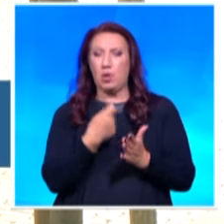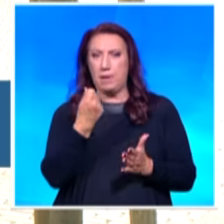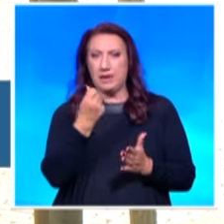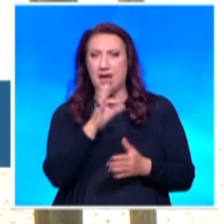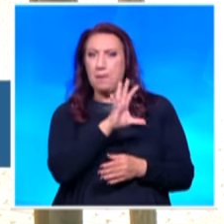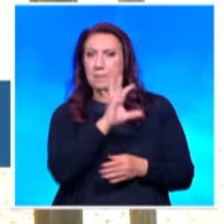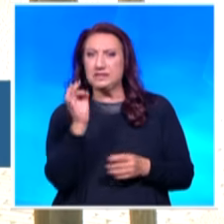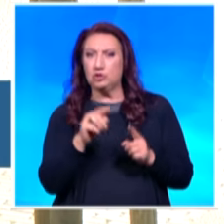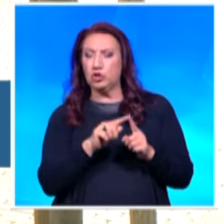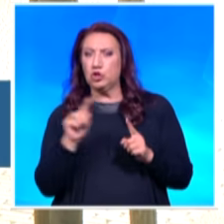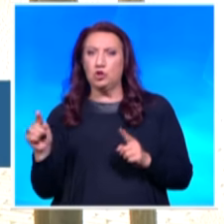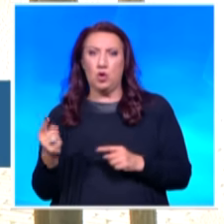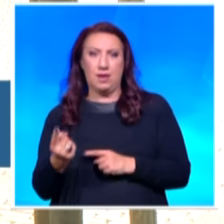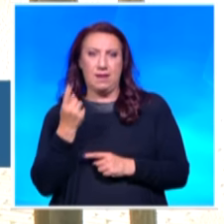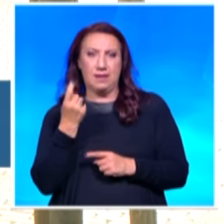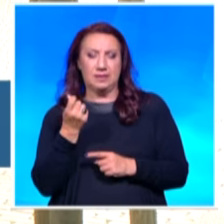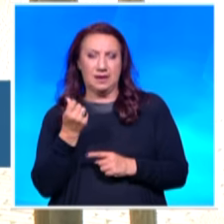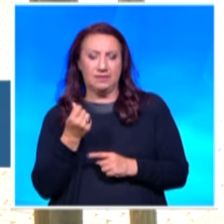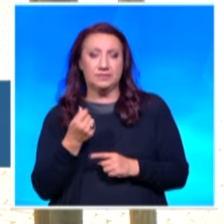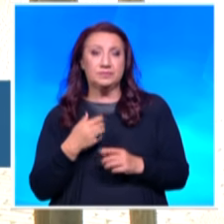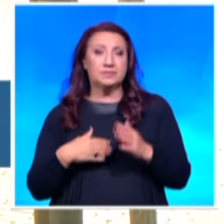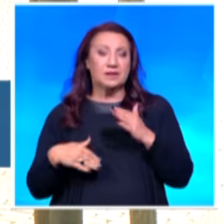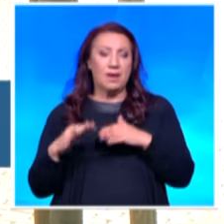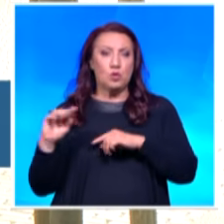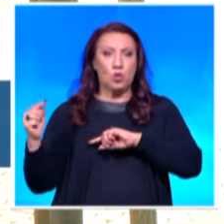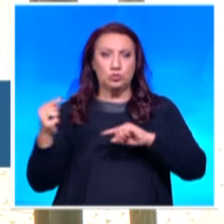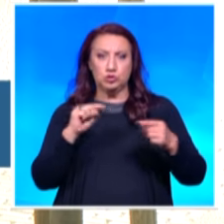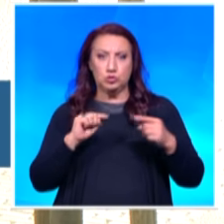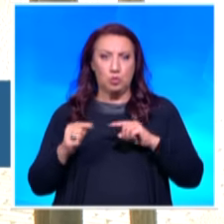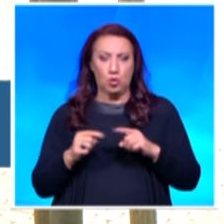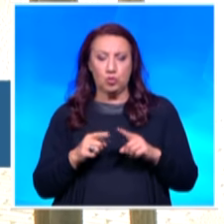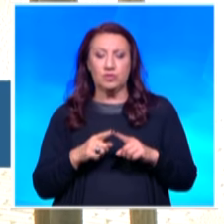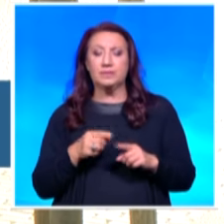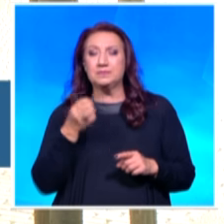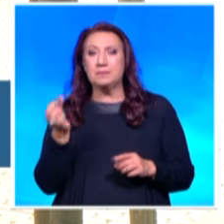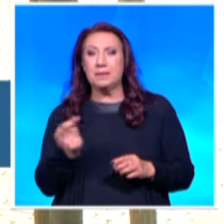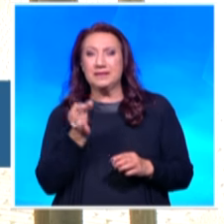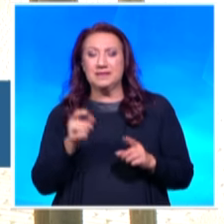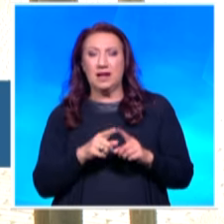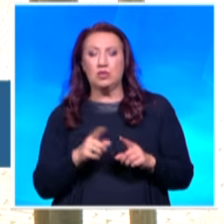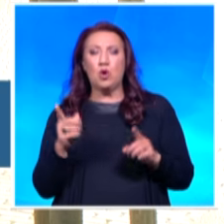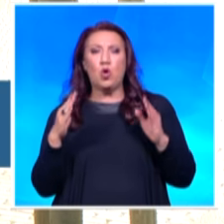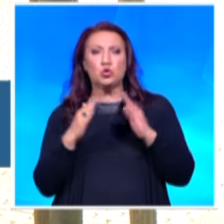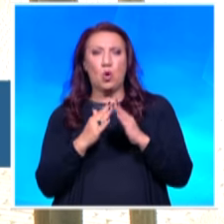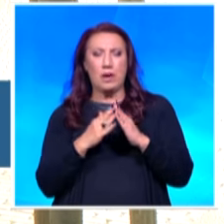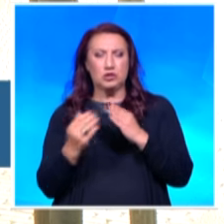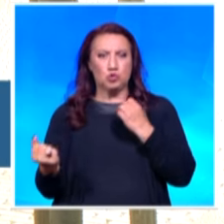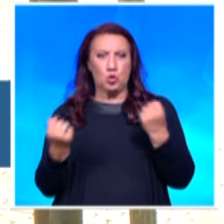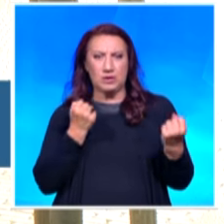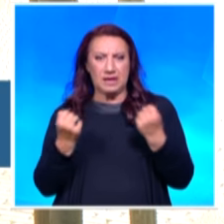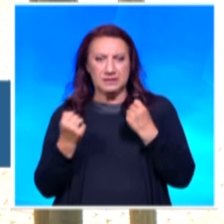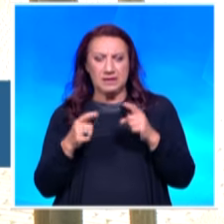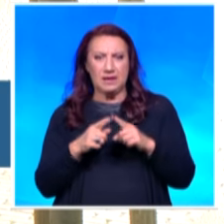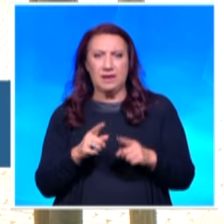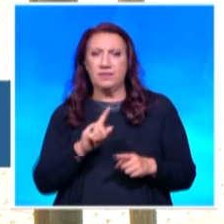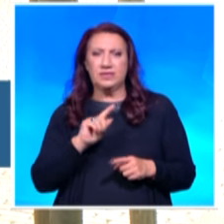Най-много спорове и въпроси се появиха при третата промяна, а именно за домашно насилие вече да се считат и случаите на агресия